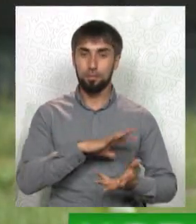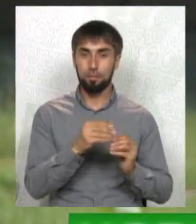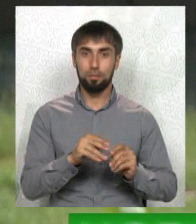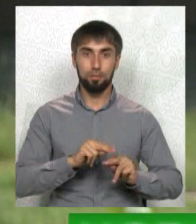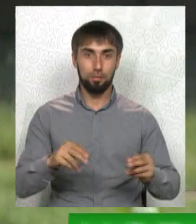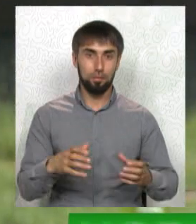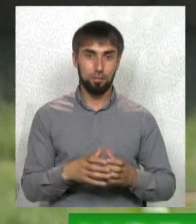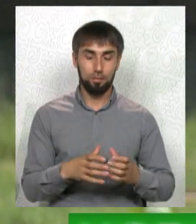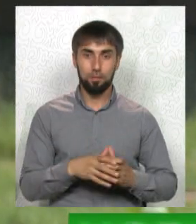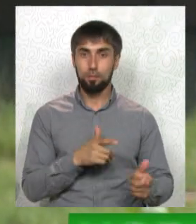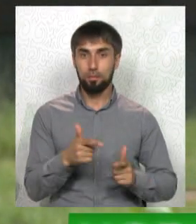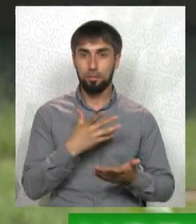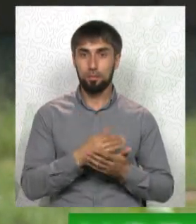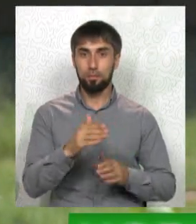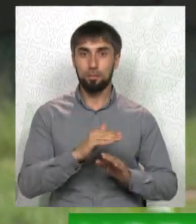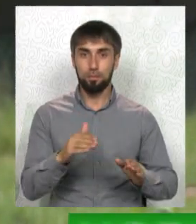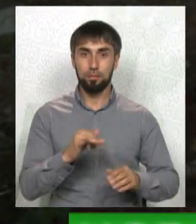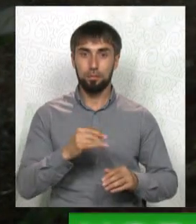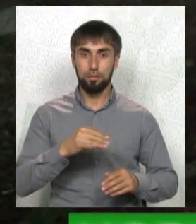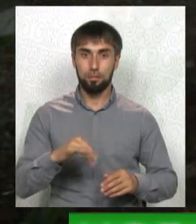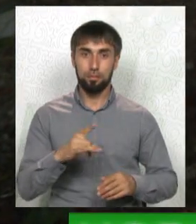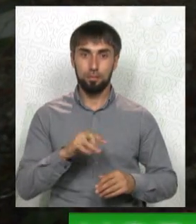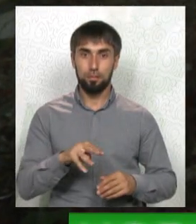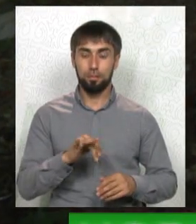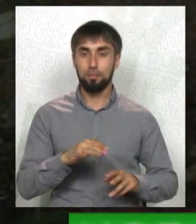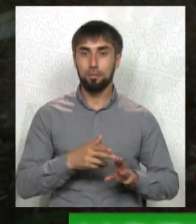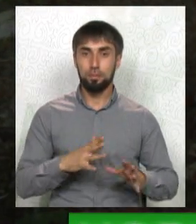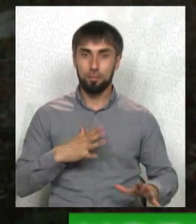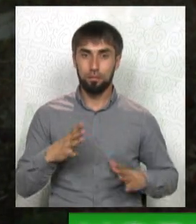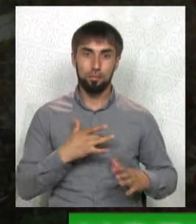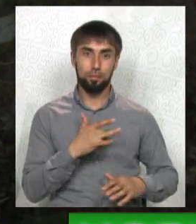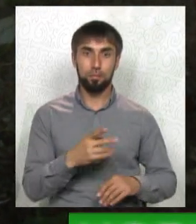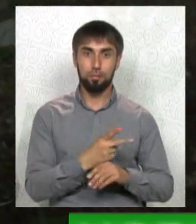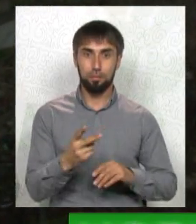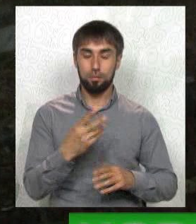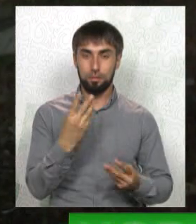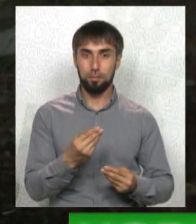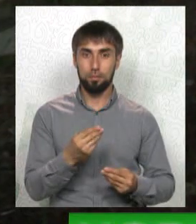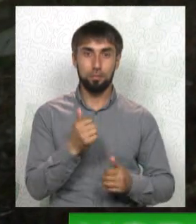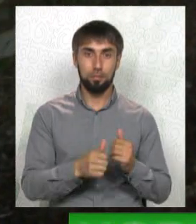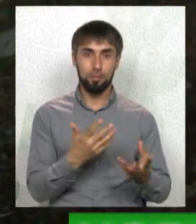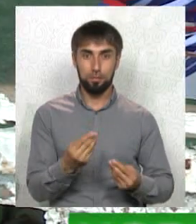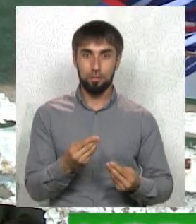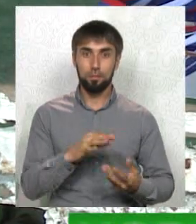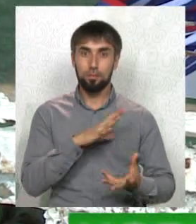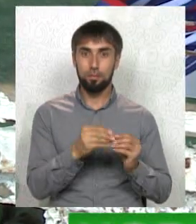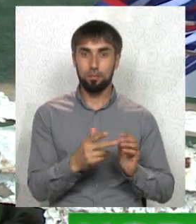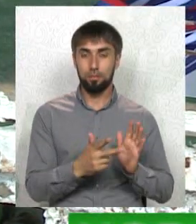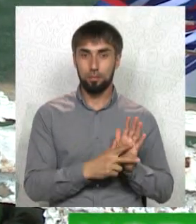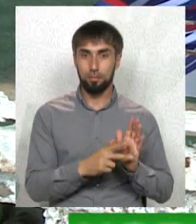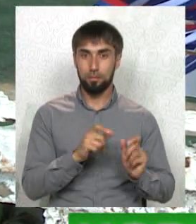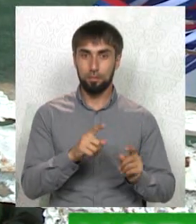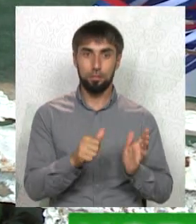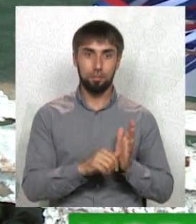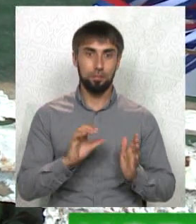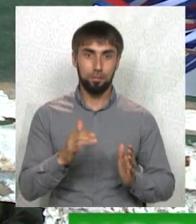тренерский состав готовил своих подопечных в усиленном режиме. Тренировки строго 2 раза в день, ежедневно. Итог: 8 золотых,